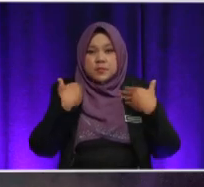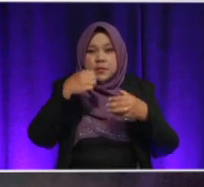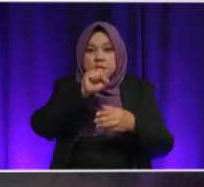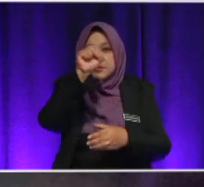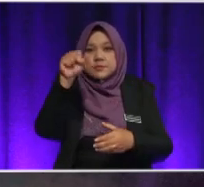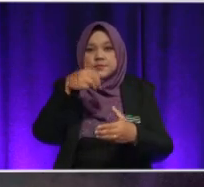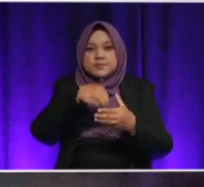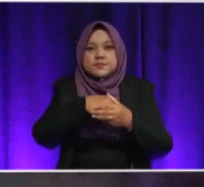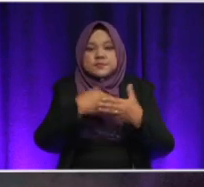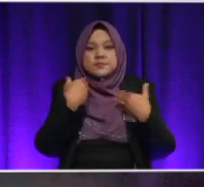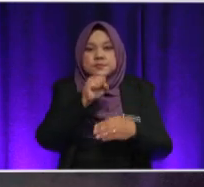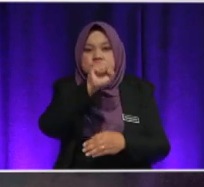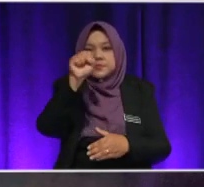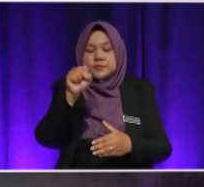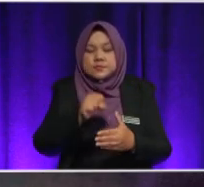ada